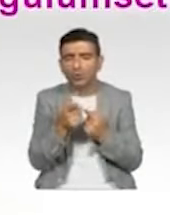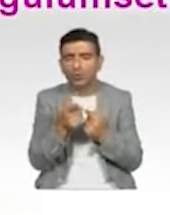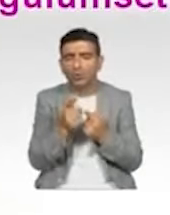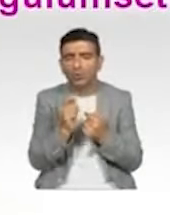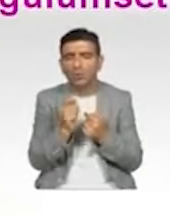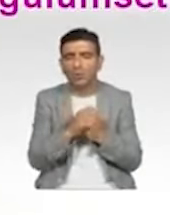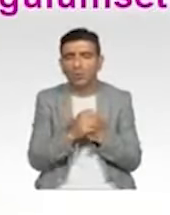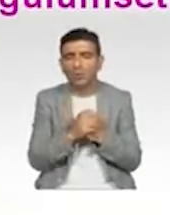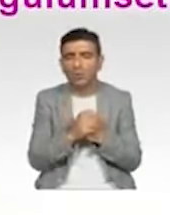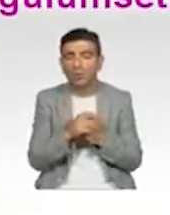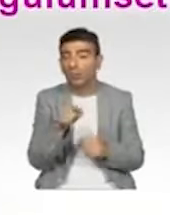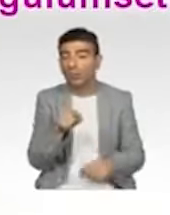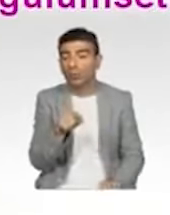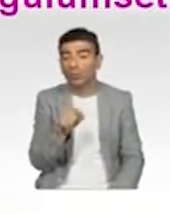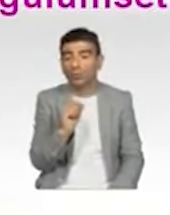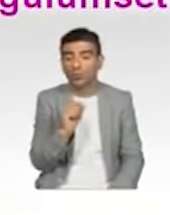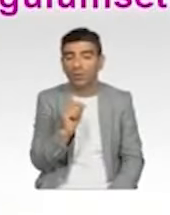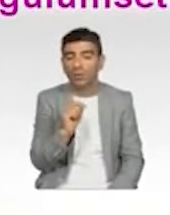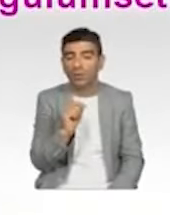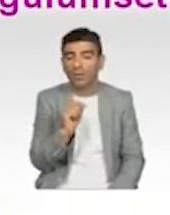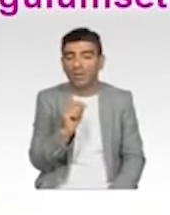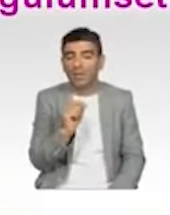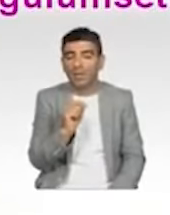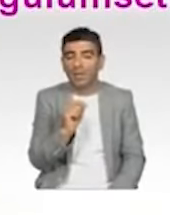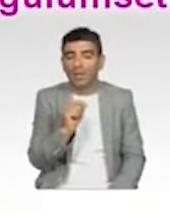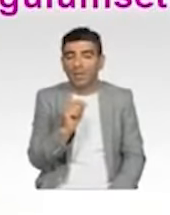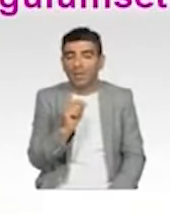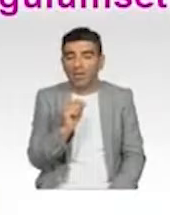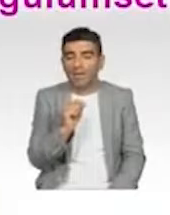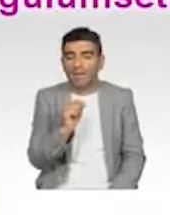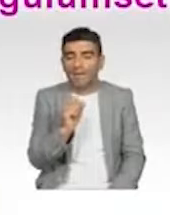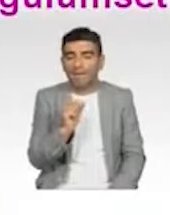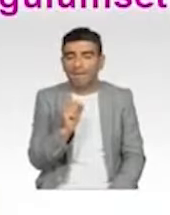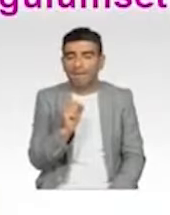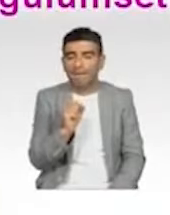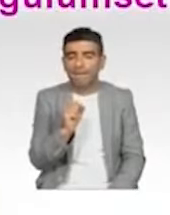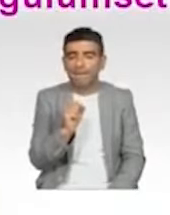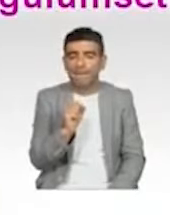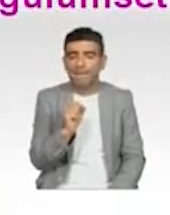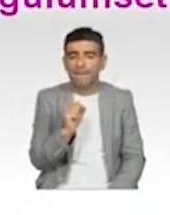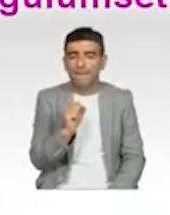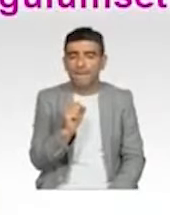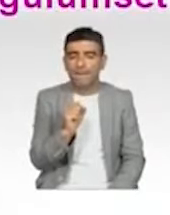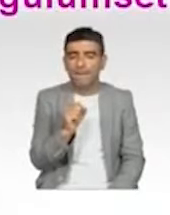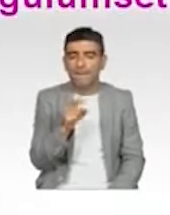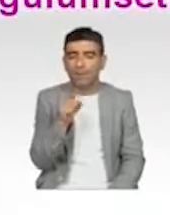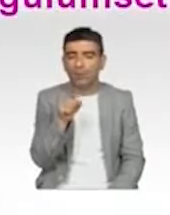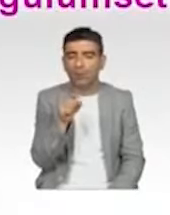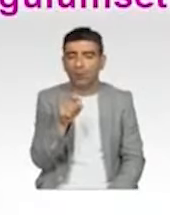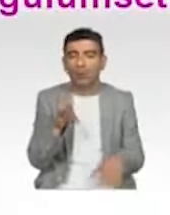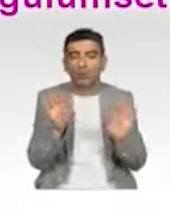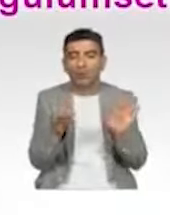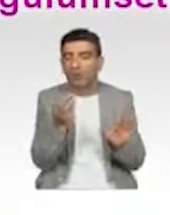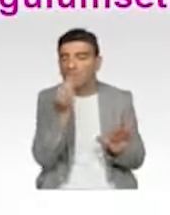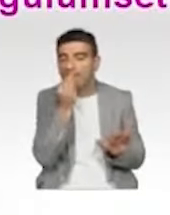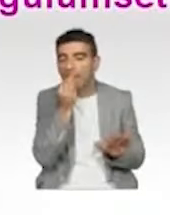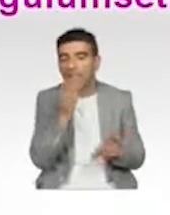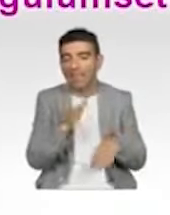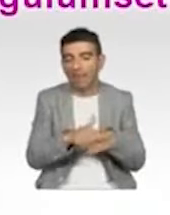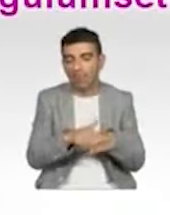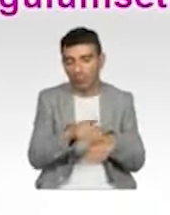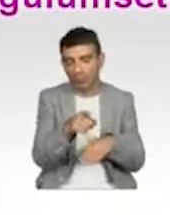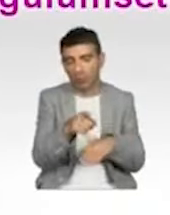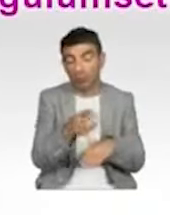Bebeğim bu how did they call it again? I forgot the name. Bunları siz kuş yemeği diye yapıyorsun ama